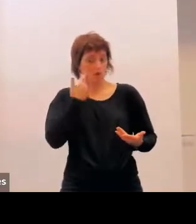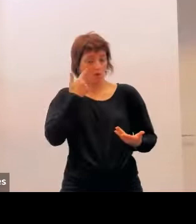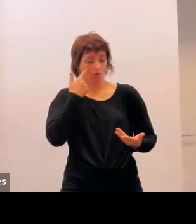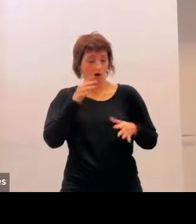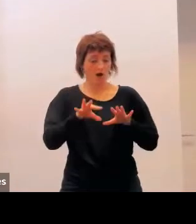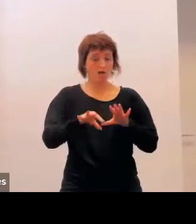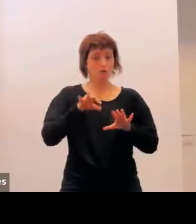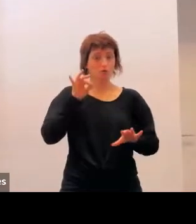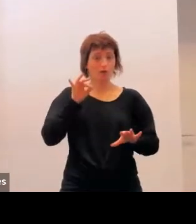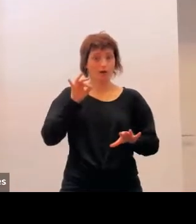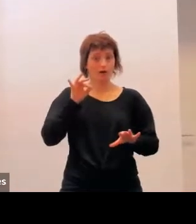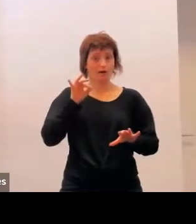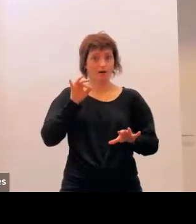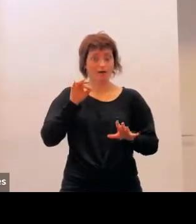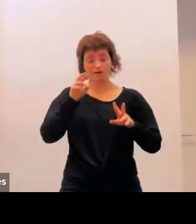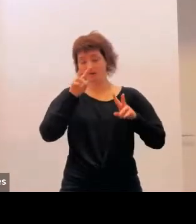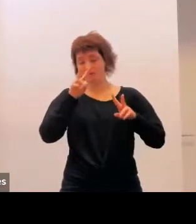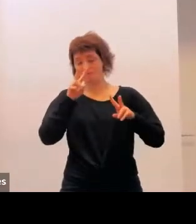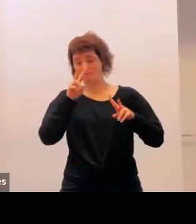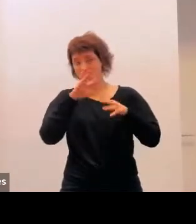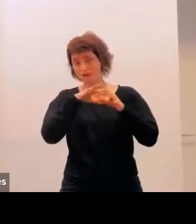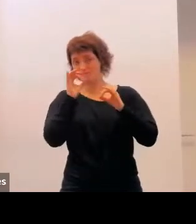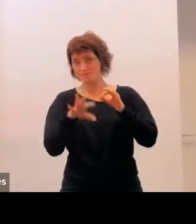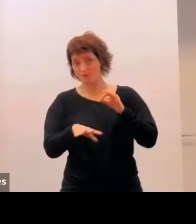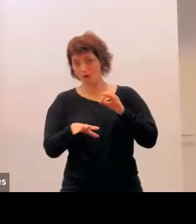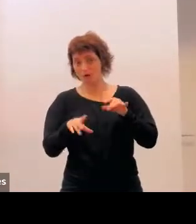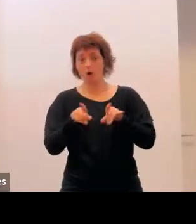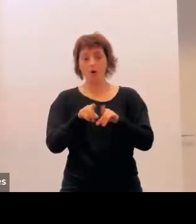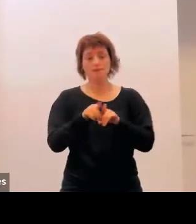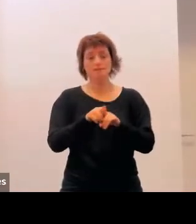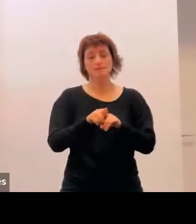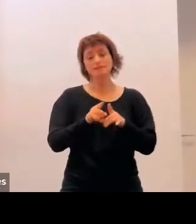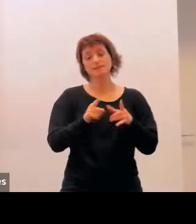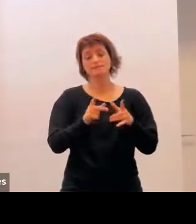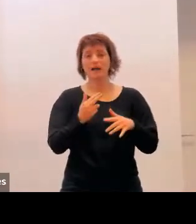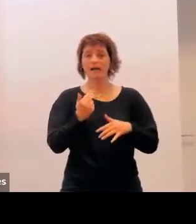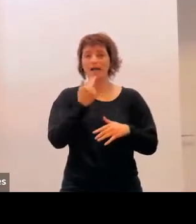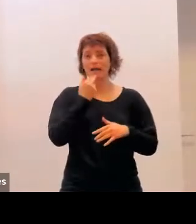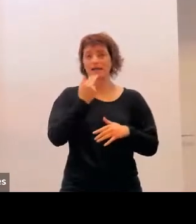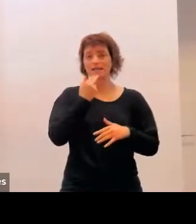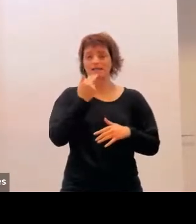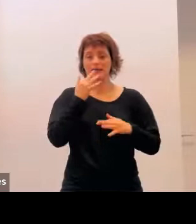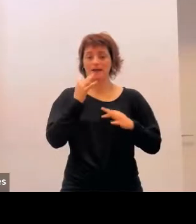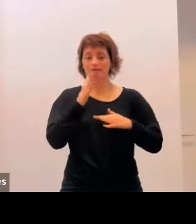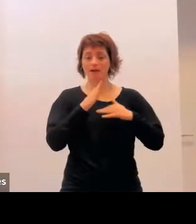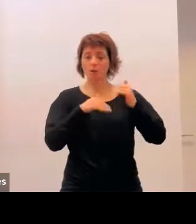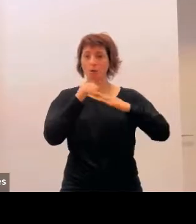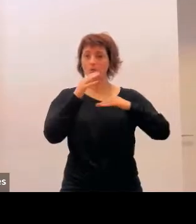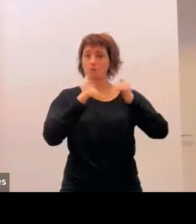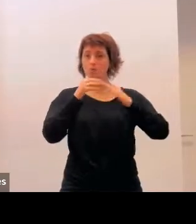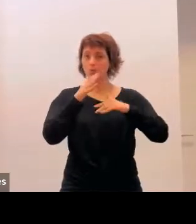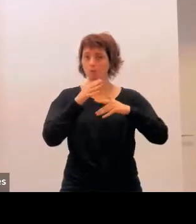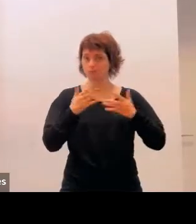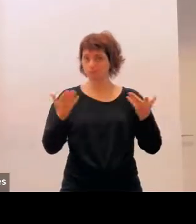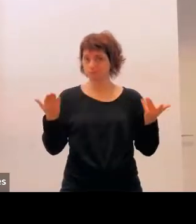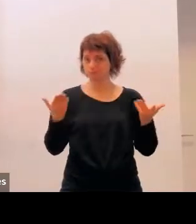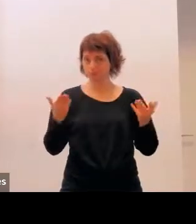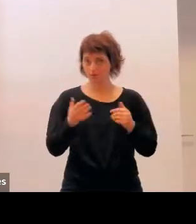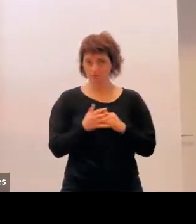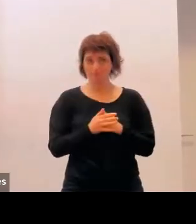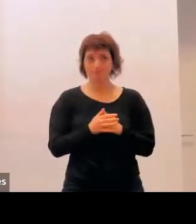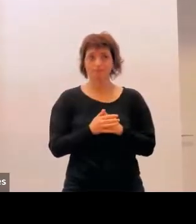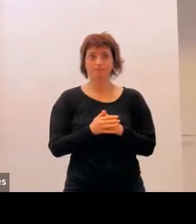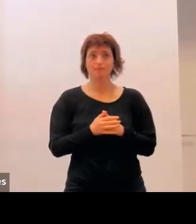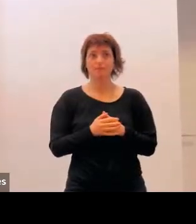ont été faits et la qualité retenue des opérations qui ont été menées tout au long de ces années. Je ne reviendrai pas